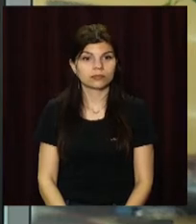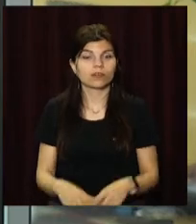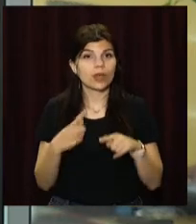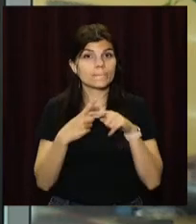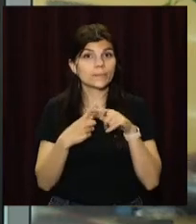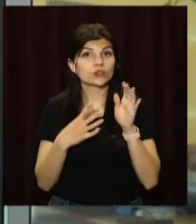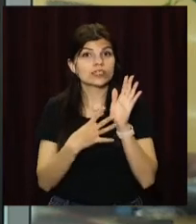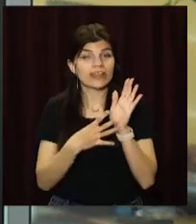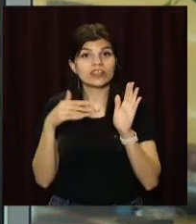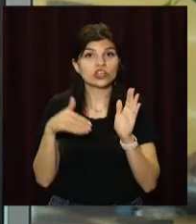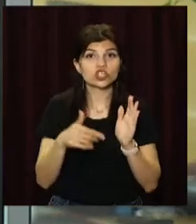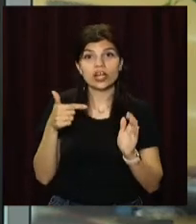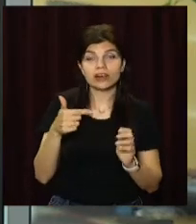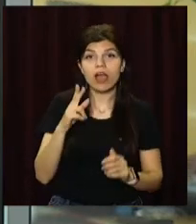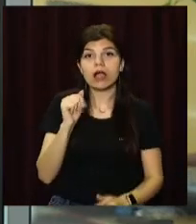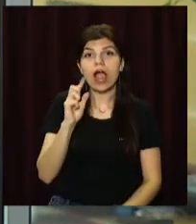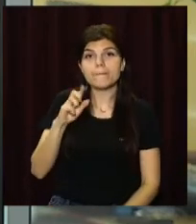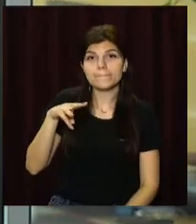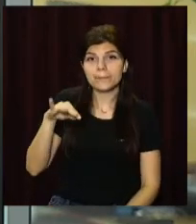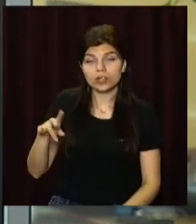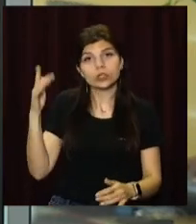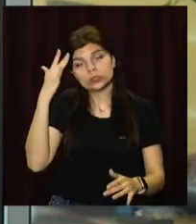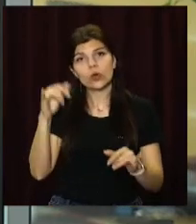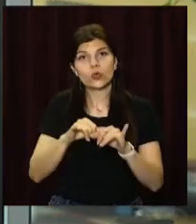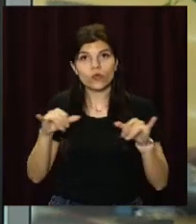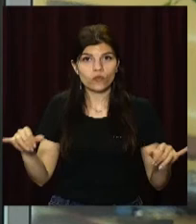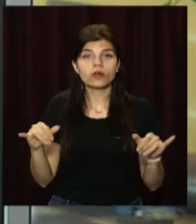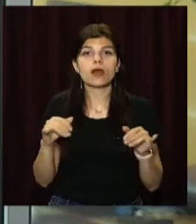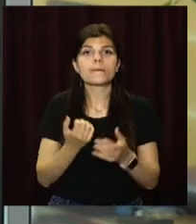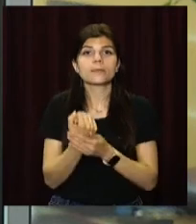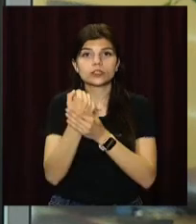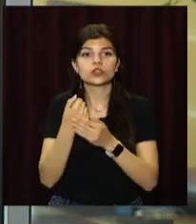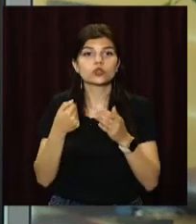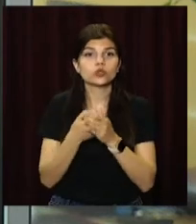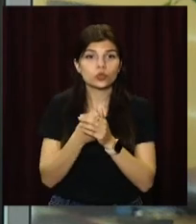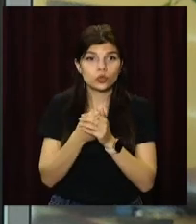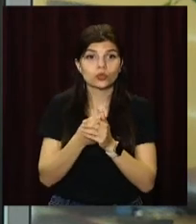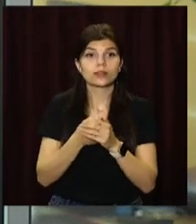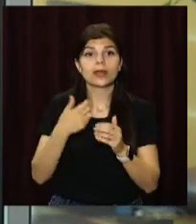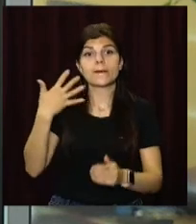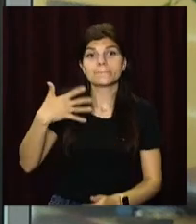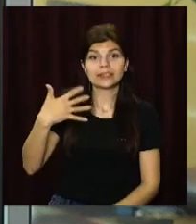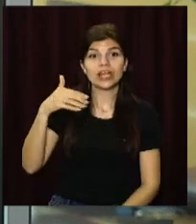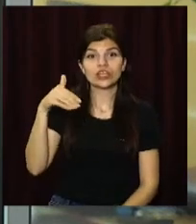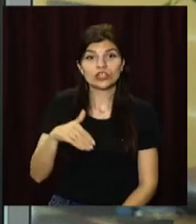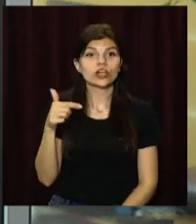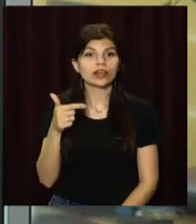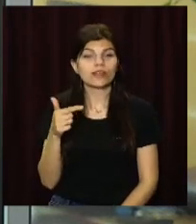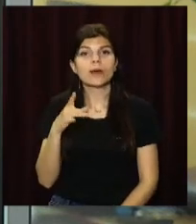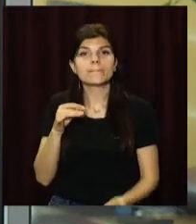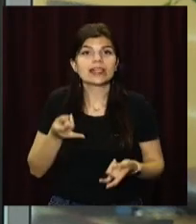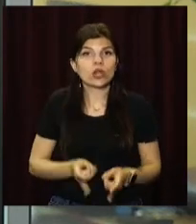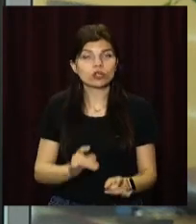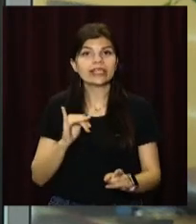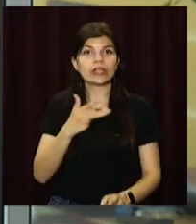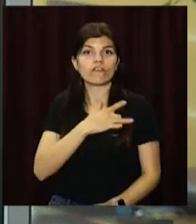Плюс 9 тисяч гривень Кабмін запропонував збільшити розмір підтримки до 50 тисяч гривень при народженні